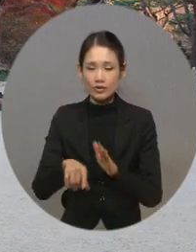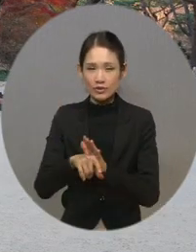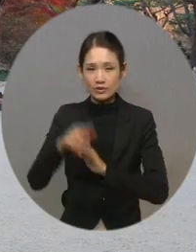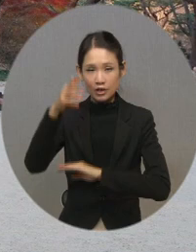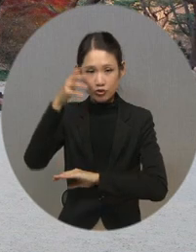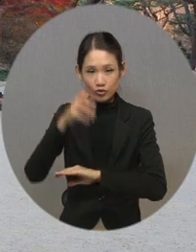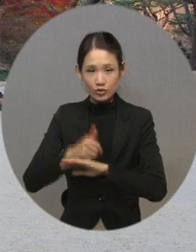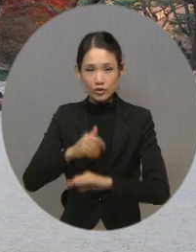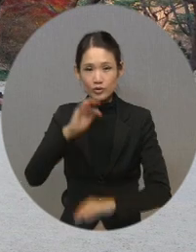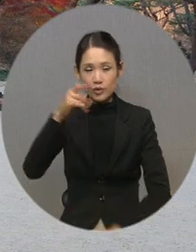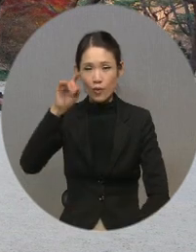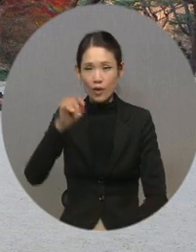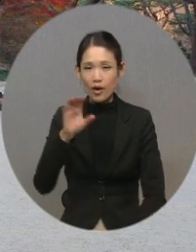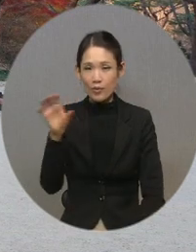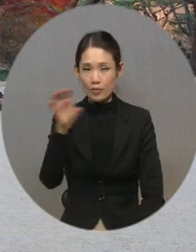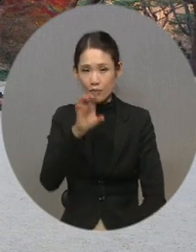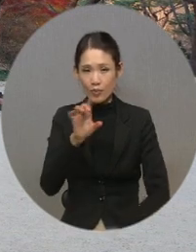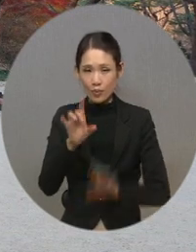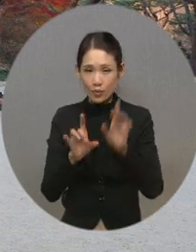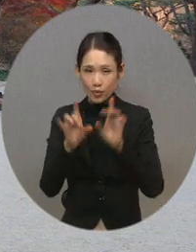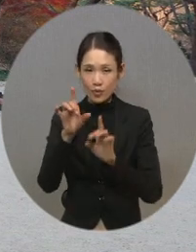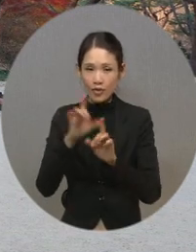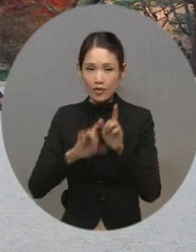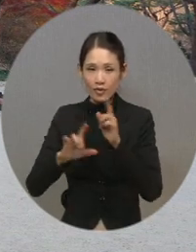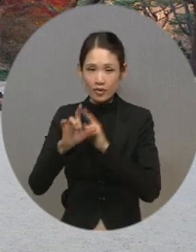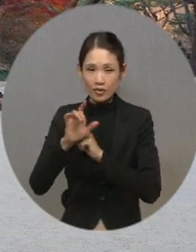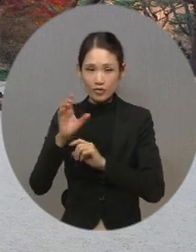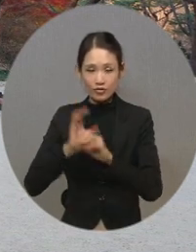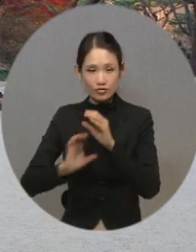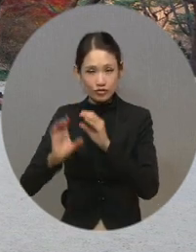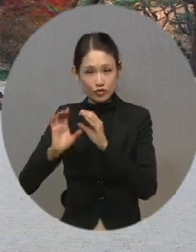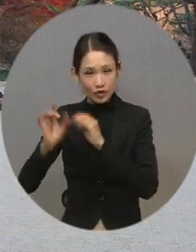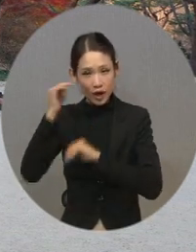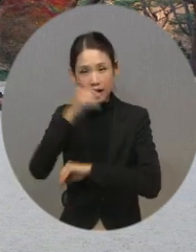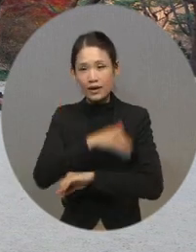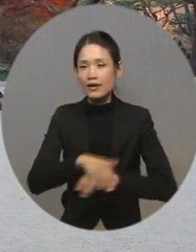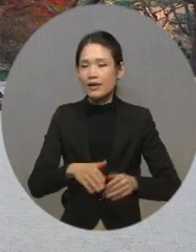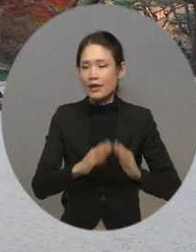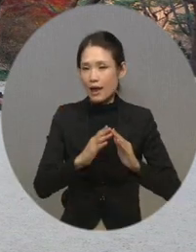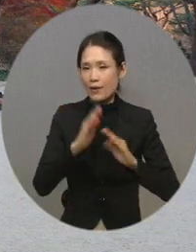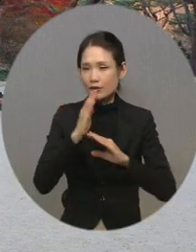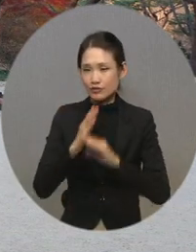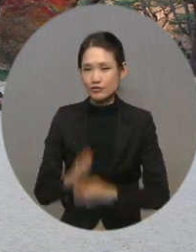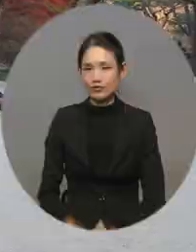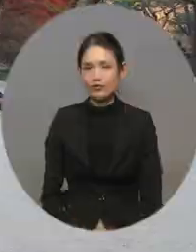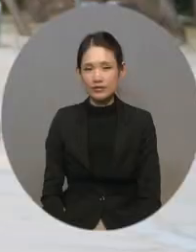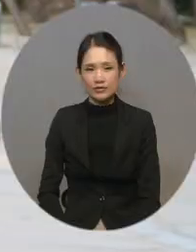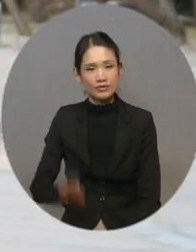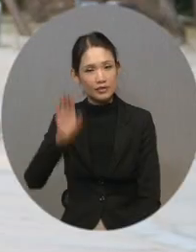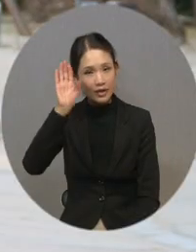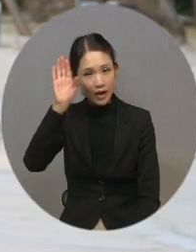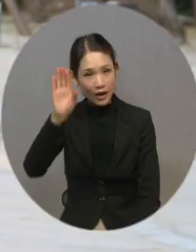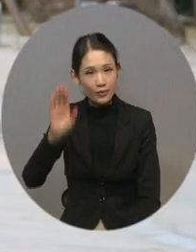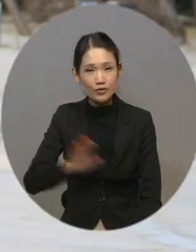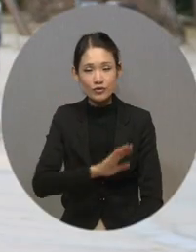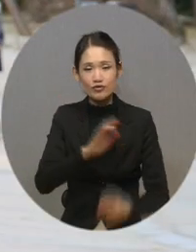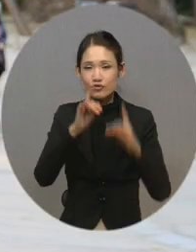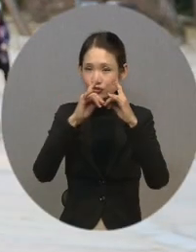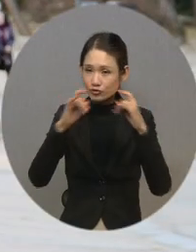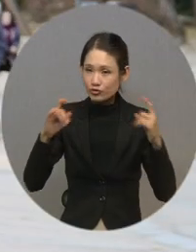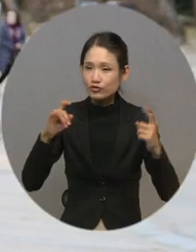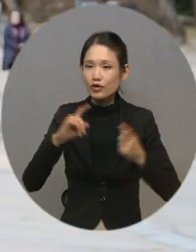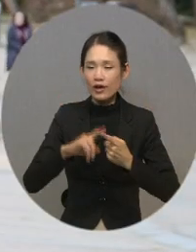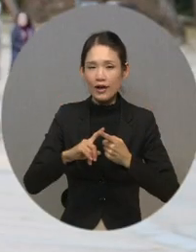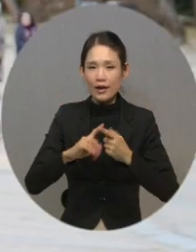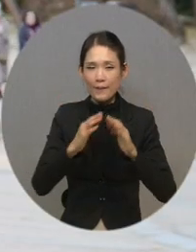촉각 모형이라든지 여러 가지 그 부자재들을 추가로 설치할 예정에 있는데요. 앞으로도 우리 궁궐을